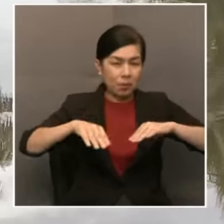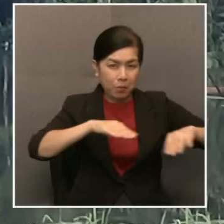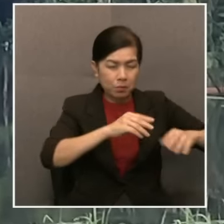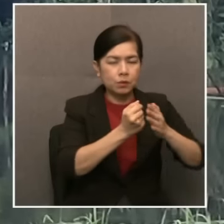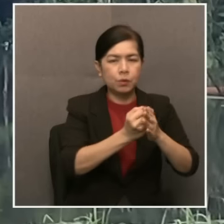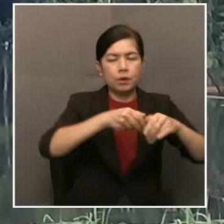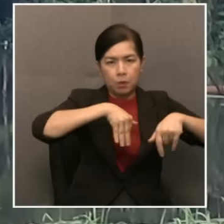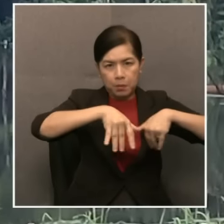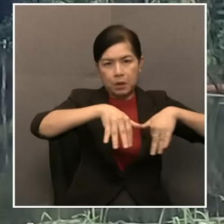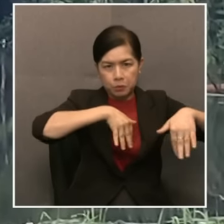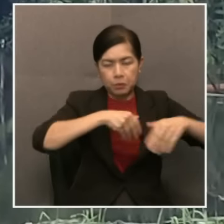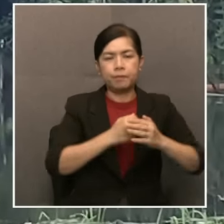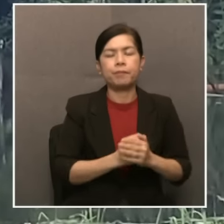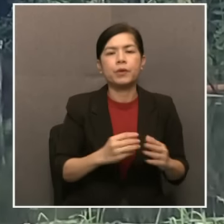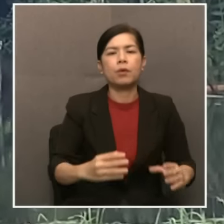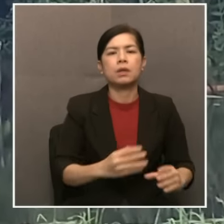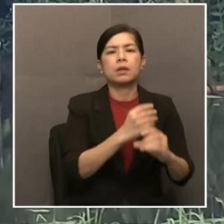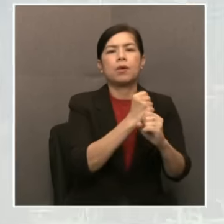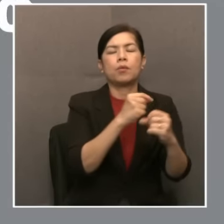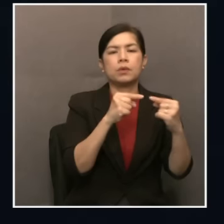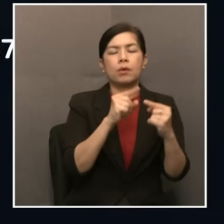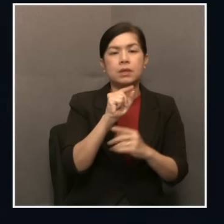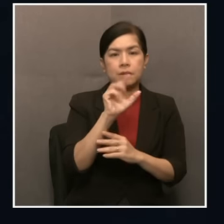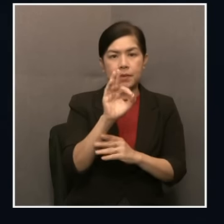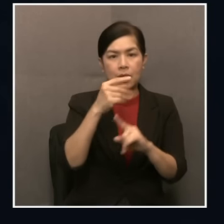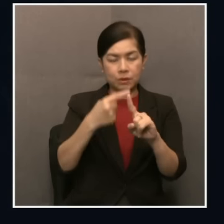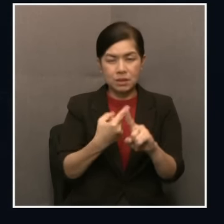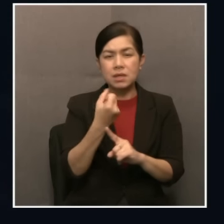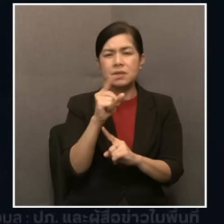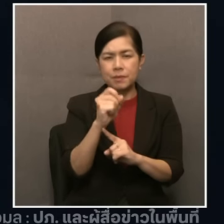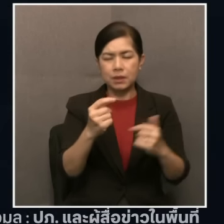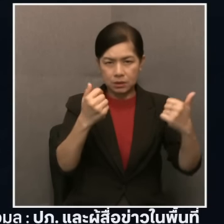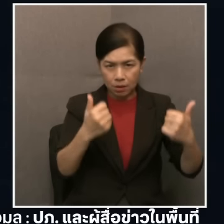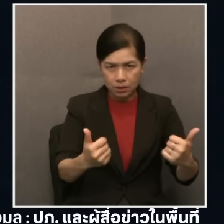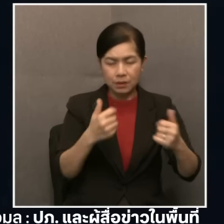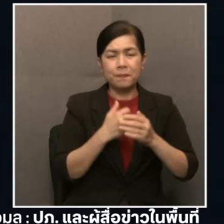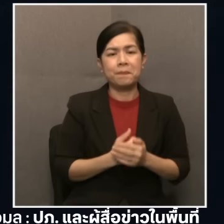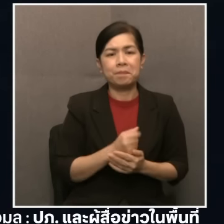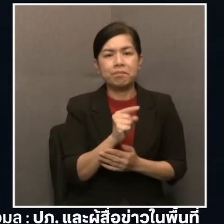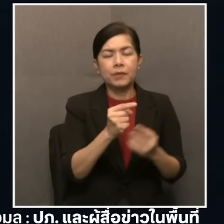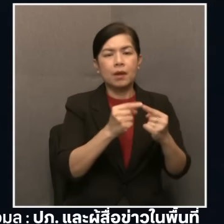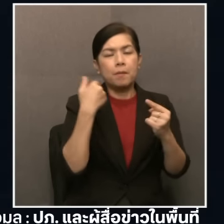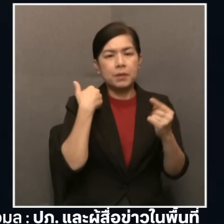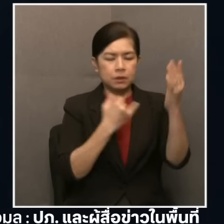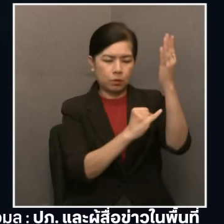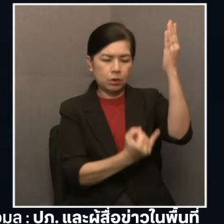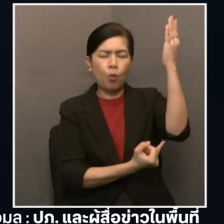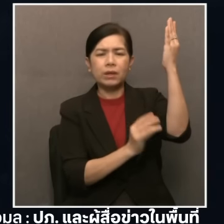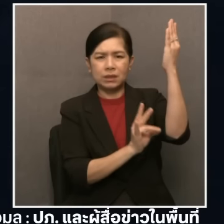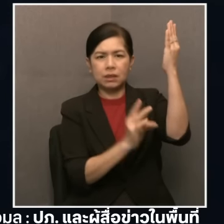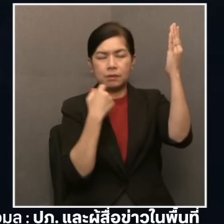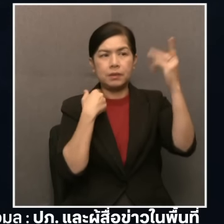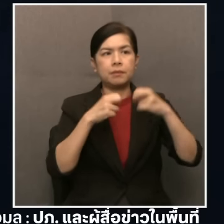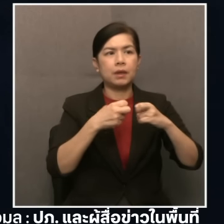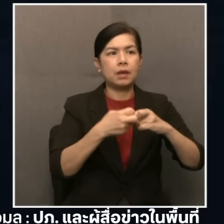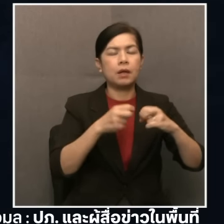การณ์น้ำท่วมภาคใต้วันที่29พฤศจิกายนนะคะพบว่าตอนนี้ยังคงมี7จังหวัดที่ได้รับผลกระท